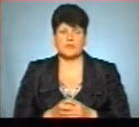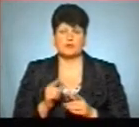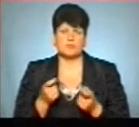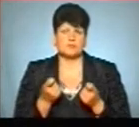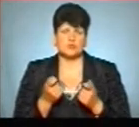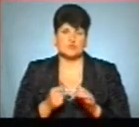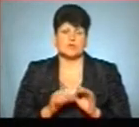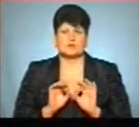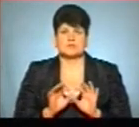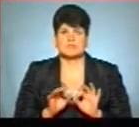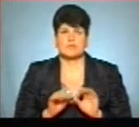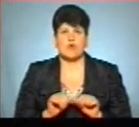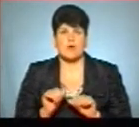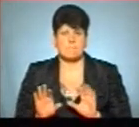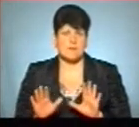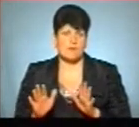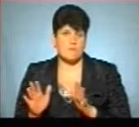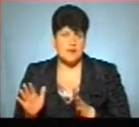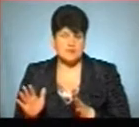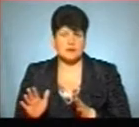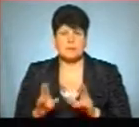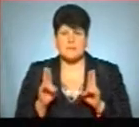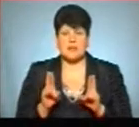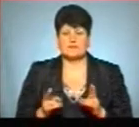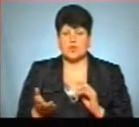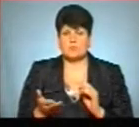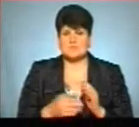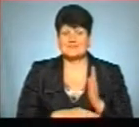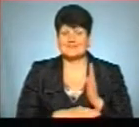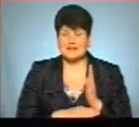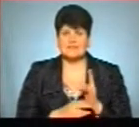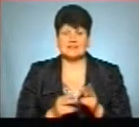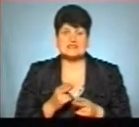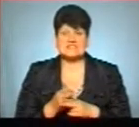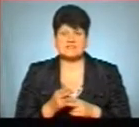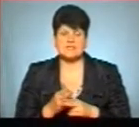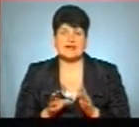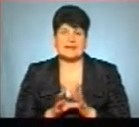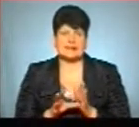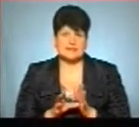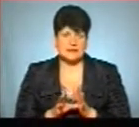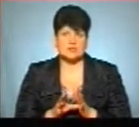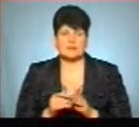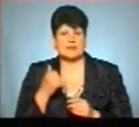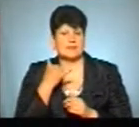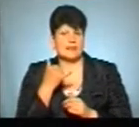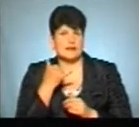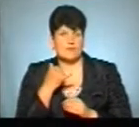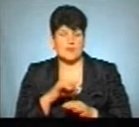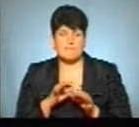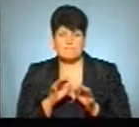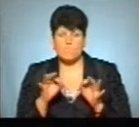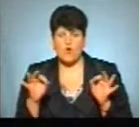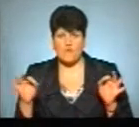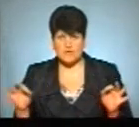прокритикував деякі моменти. Як правило, обрізаються дерева, які заважають електричним і телефонним проводам,